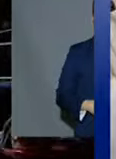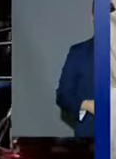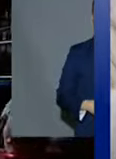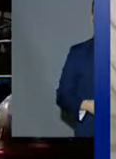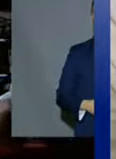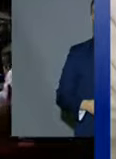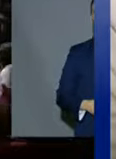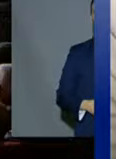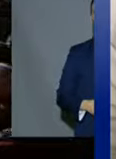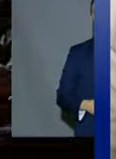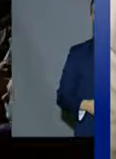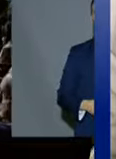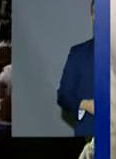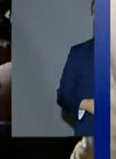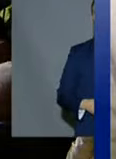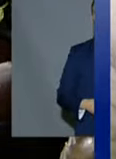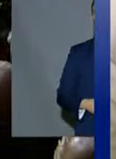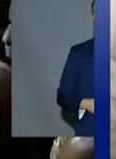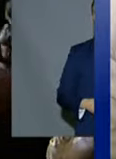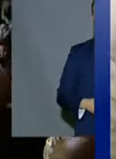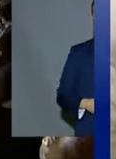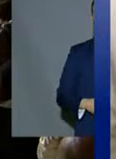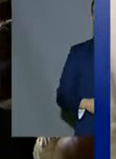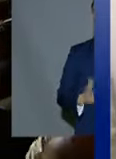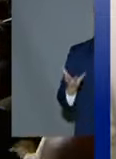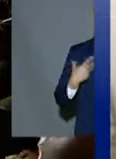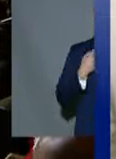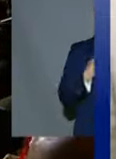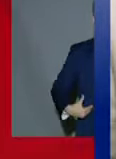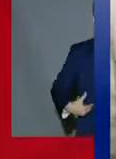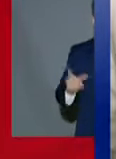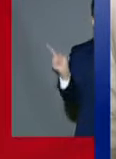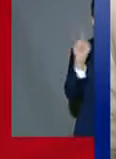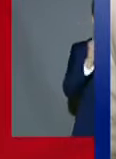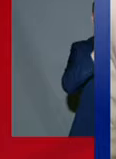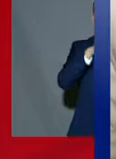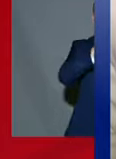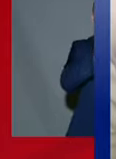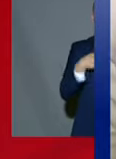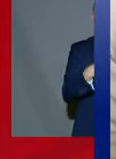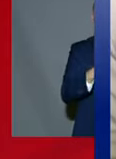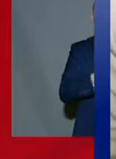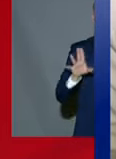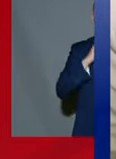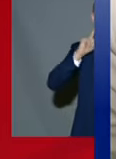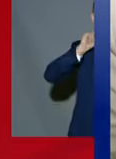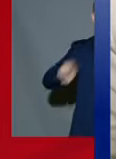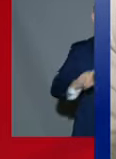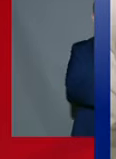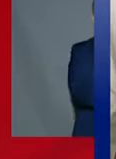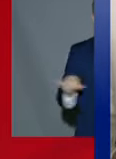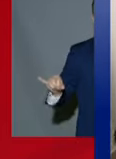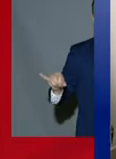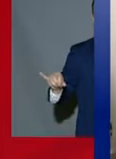από τους συνεδρούς, τη συντριπτική πλειοψηφία, να σηκώνει το καρτελάκι και να συμφωνεί. Το σώμα, το κυρίαρχο σώμα